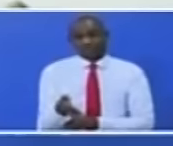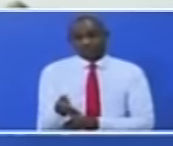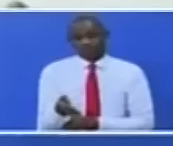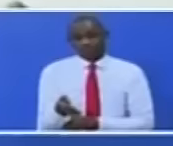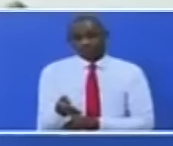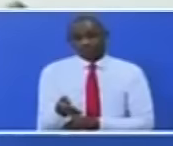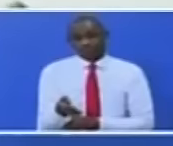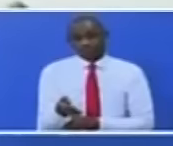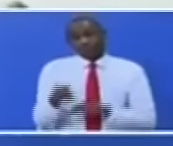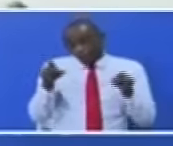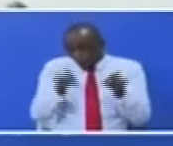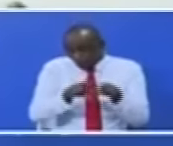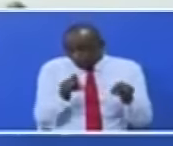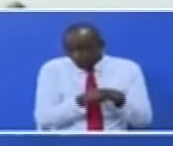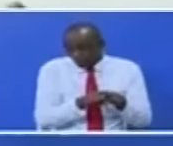Na